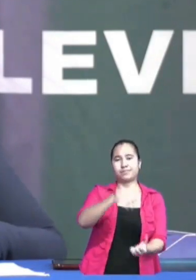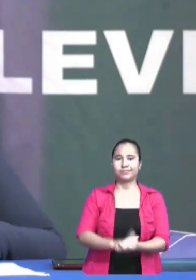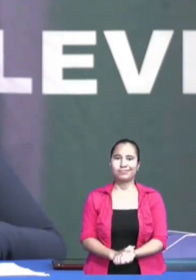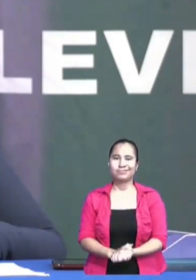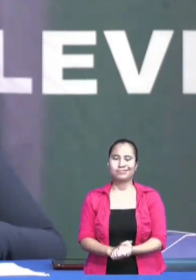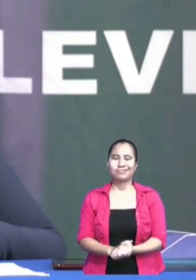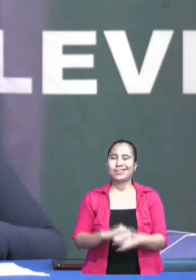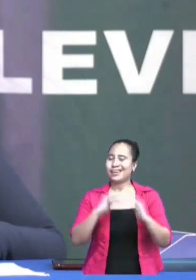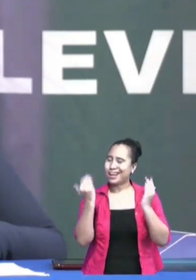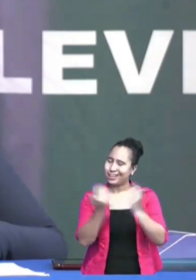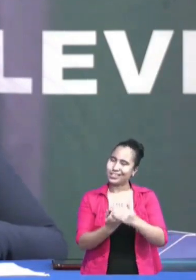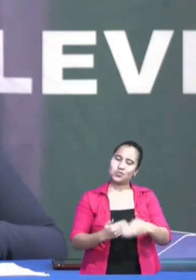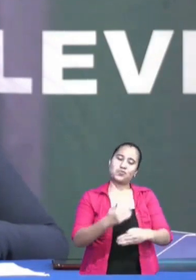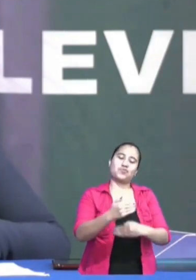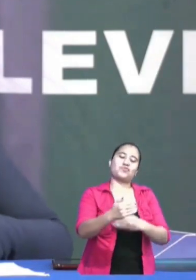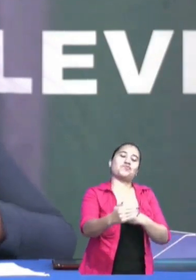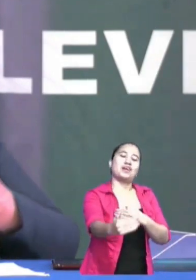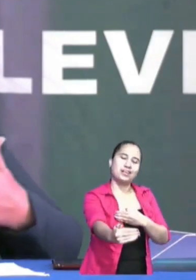gaat opschuiven.